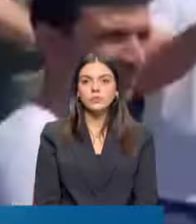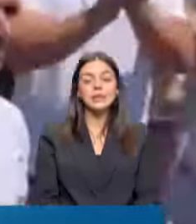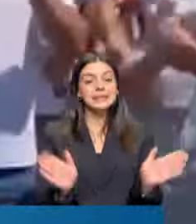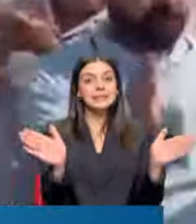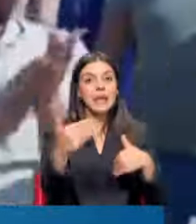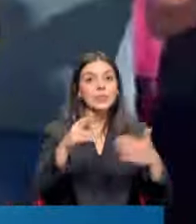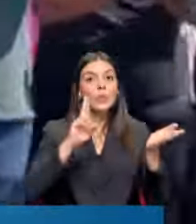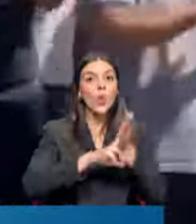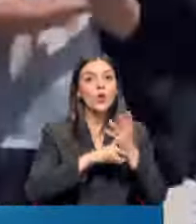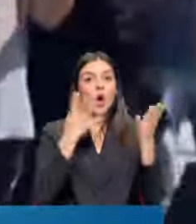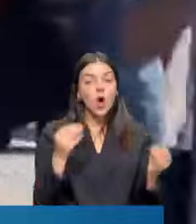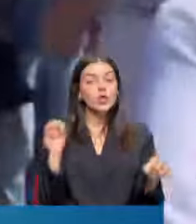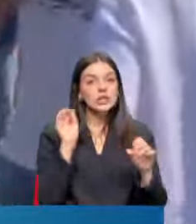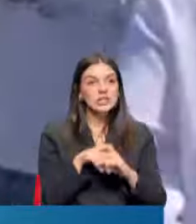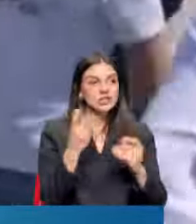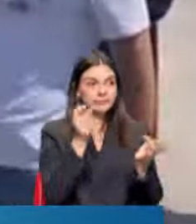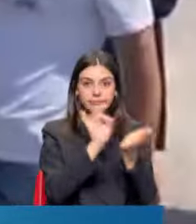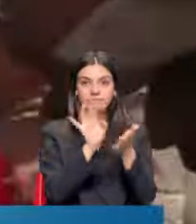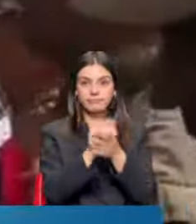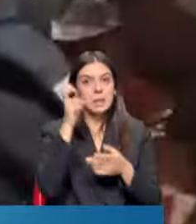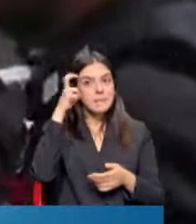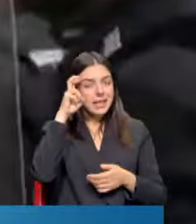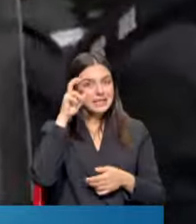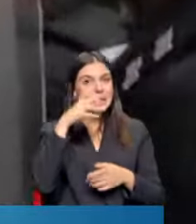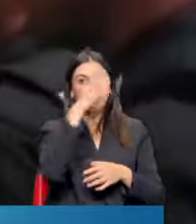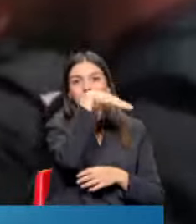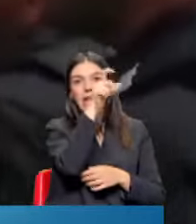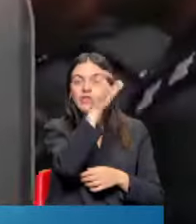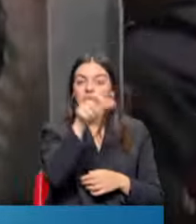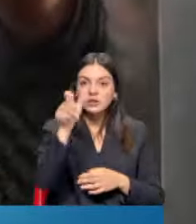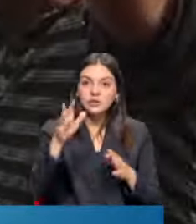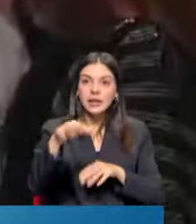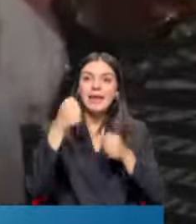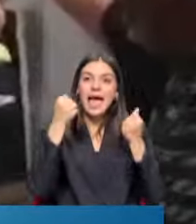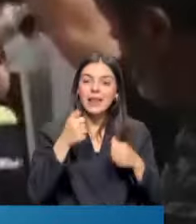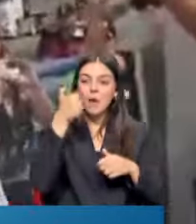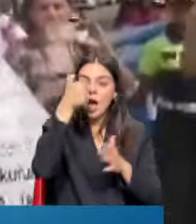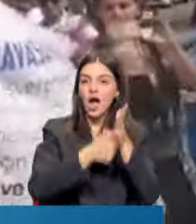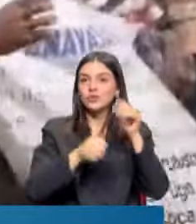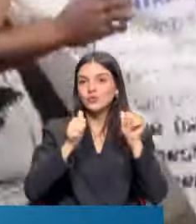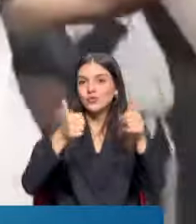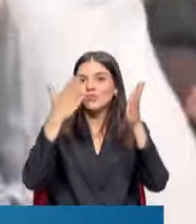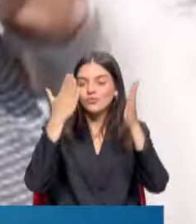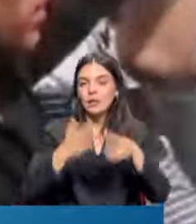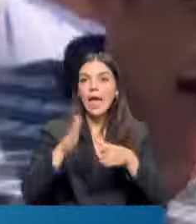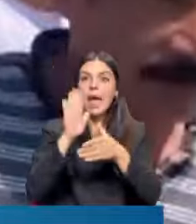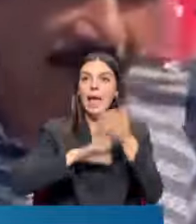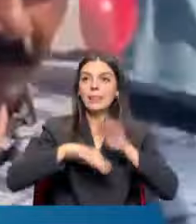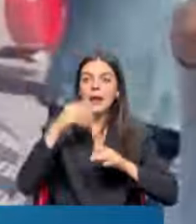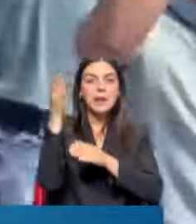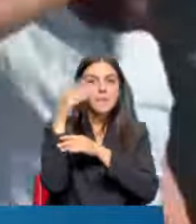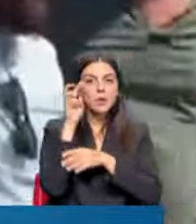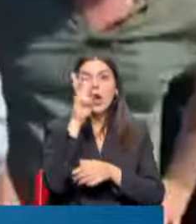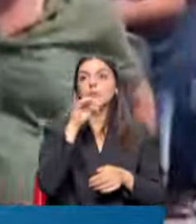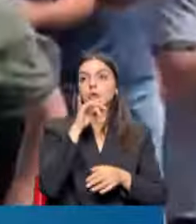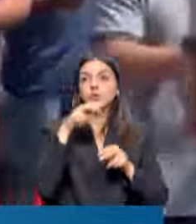Sendikaya üye oldukları gerekçesiyle işten çıkarılan Manisalı madenciler eylemlerinin 6. gününde ellerinde bayraklarla 30